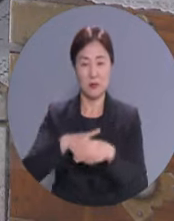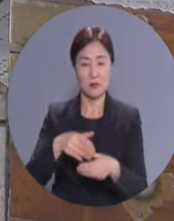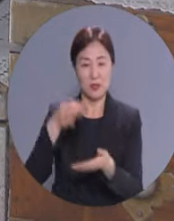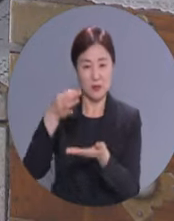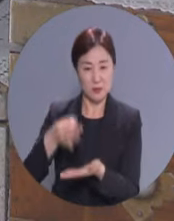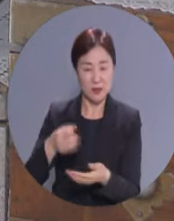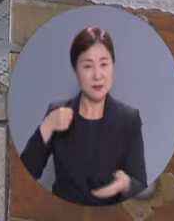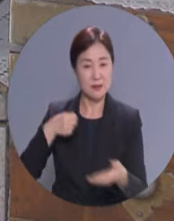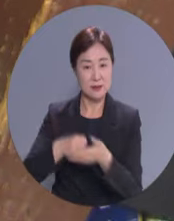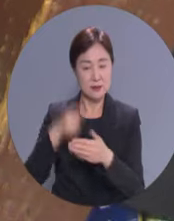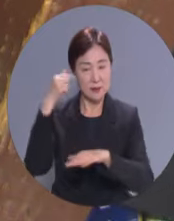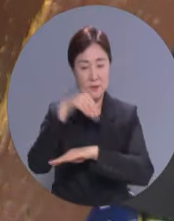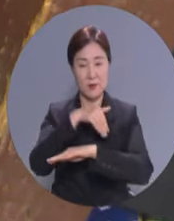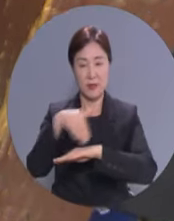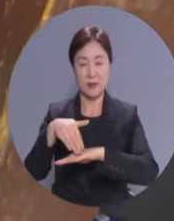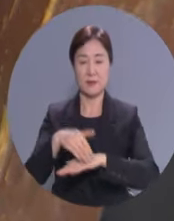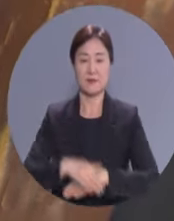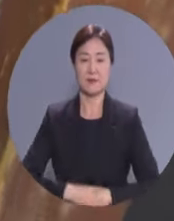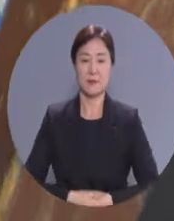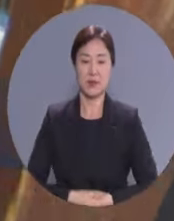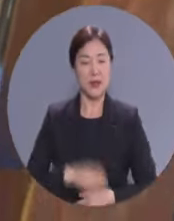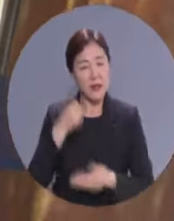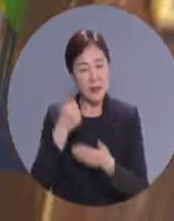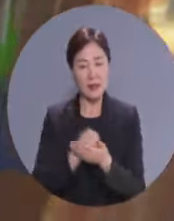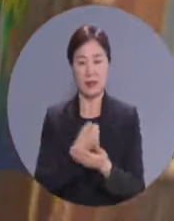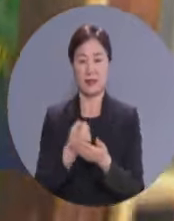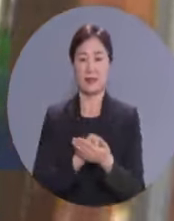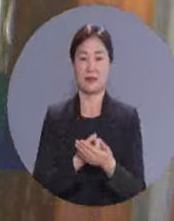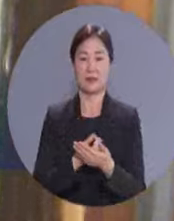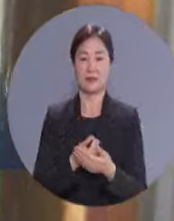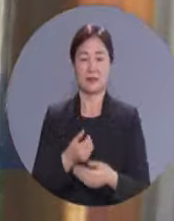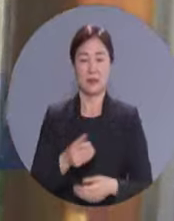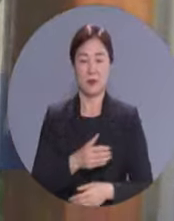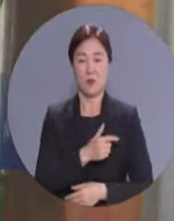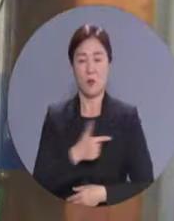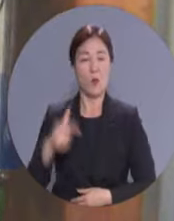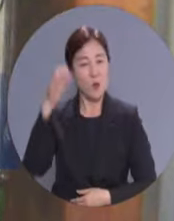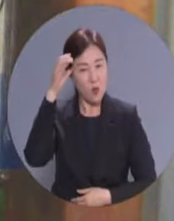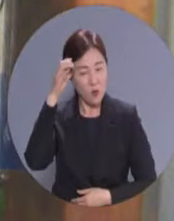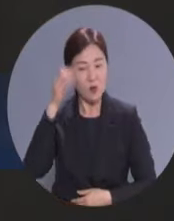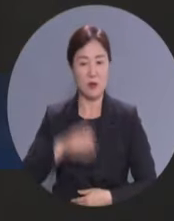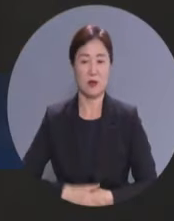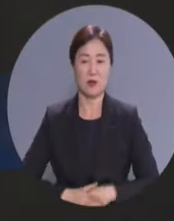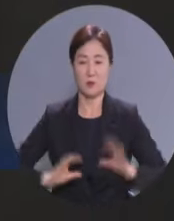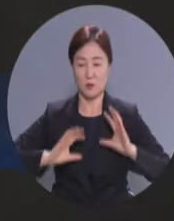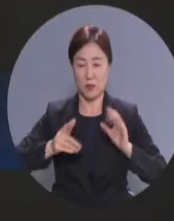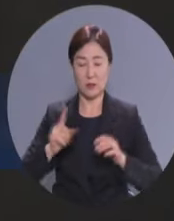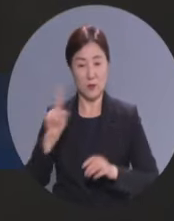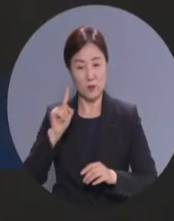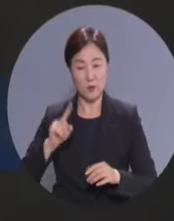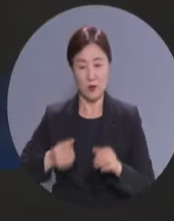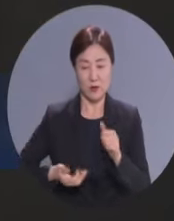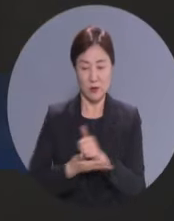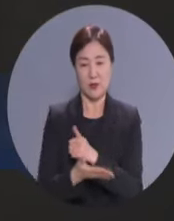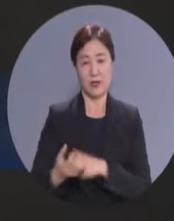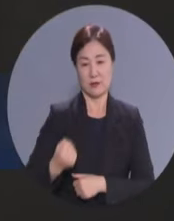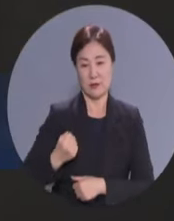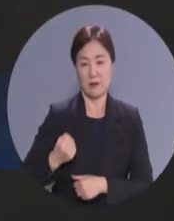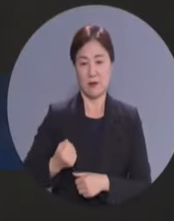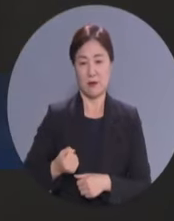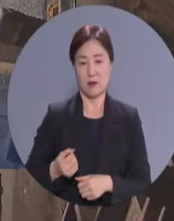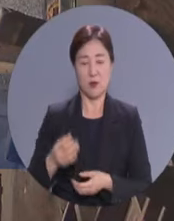등록 예고했습니다 아쉽기도 하지만 훨씬 기대가 되죠 국가에서 어떤 영향력을